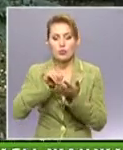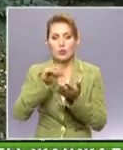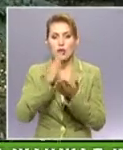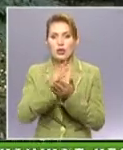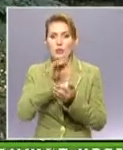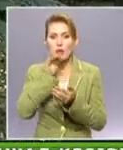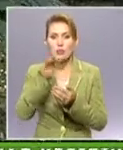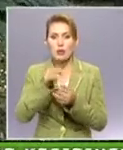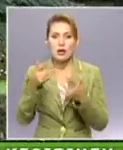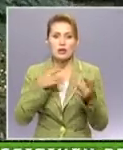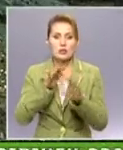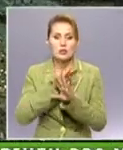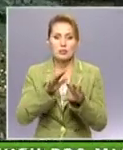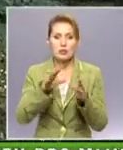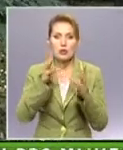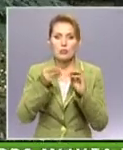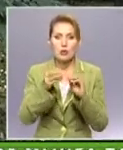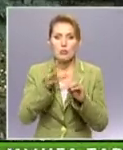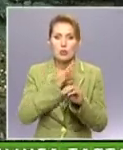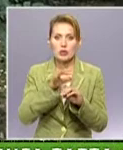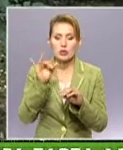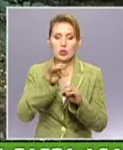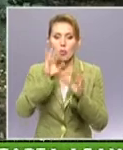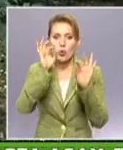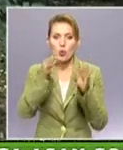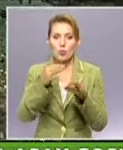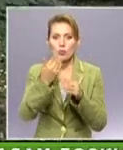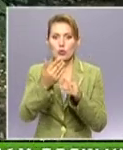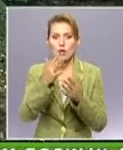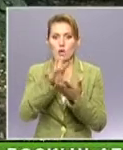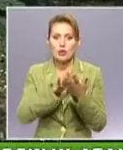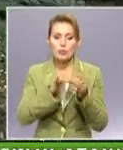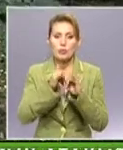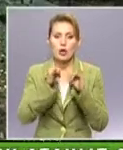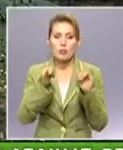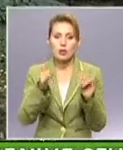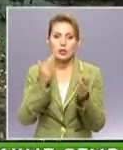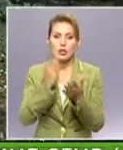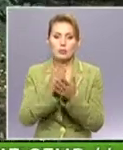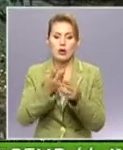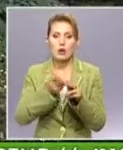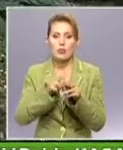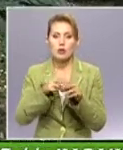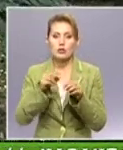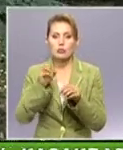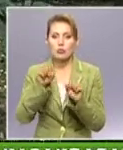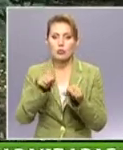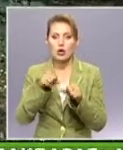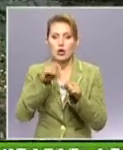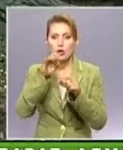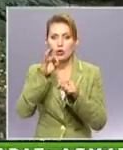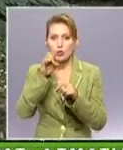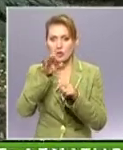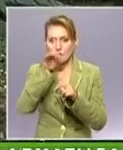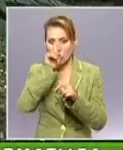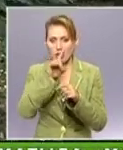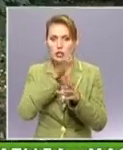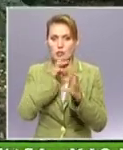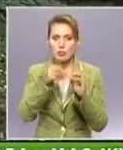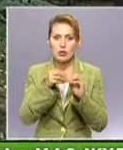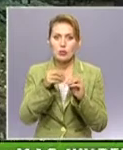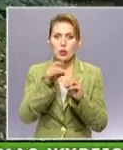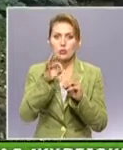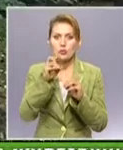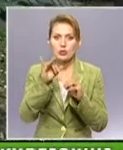кәсіби әртіс емеспіз. Әуесқой болсақ та өнердің бұл түрін әрі қарай дамытқымыз келеді. Енді бұйырса 42 айында Алексей Слаповский мен